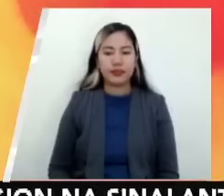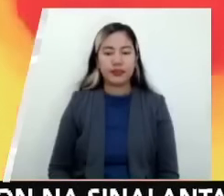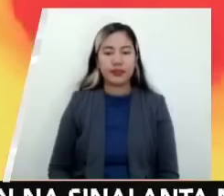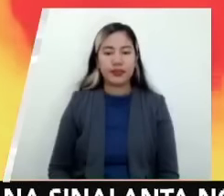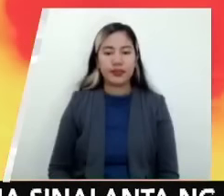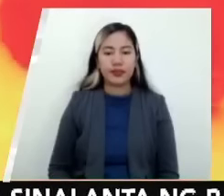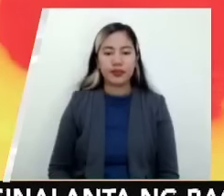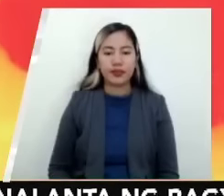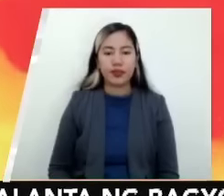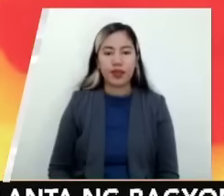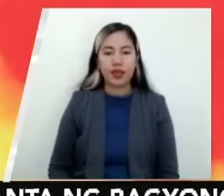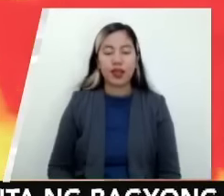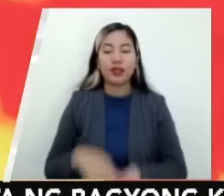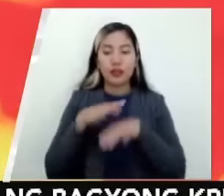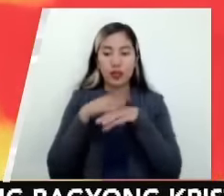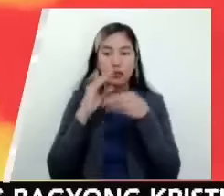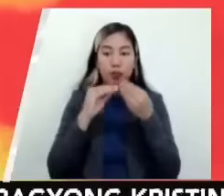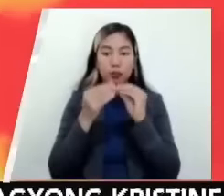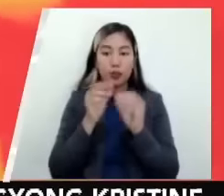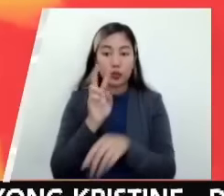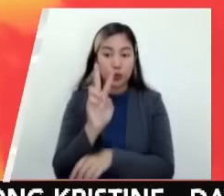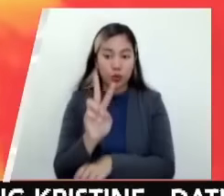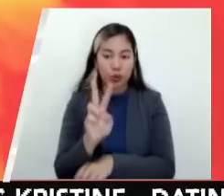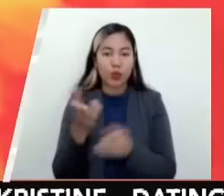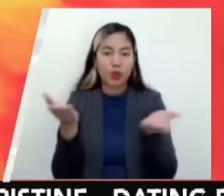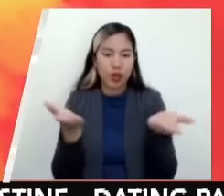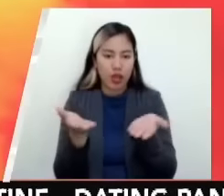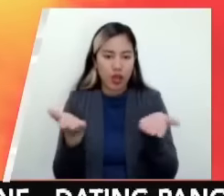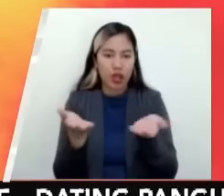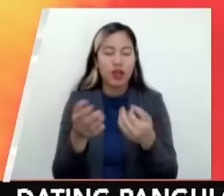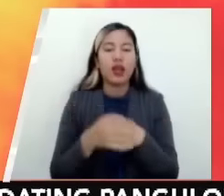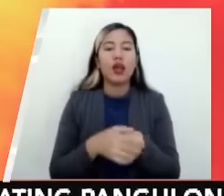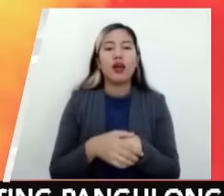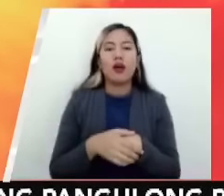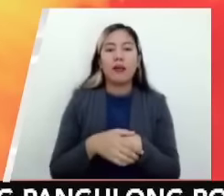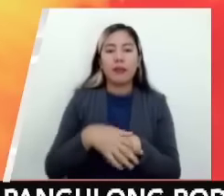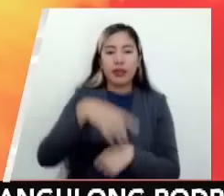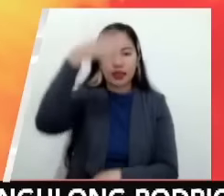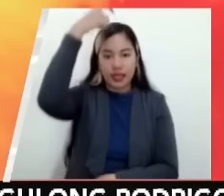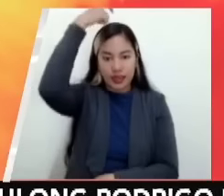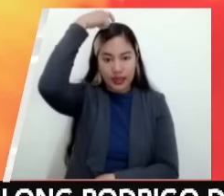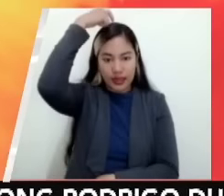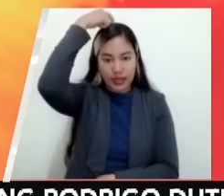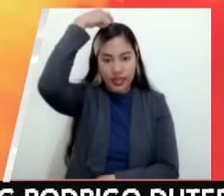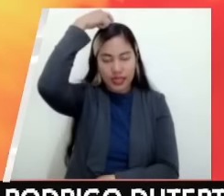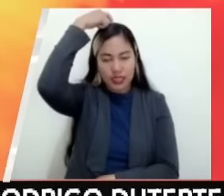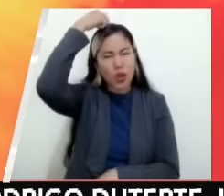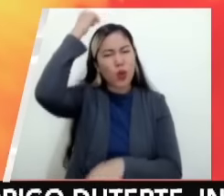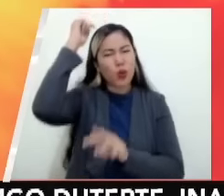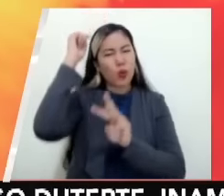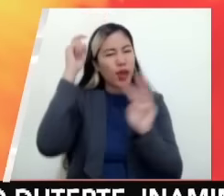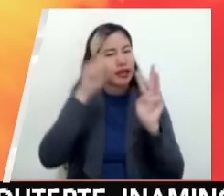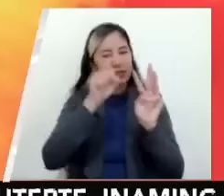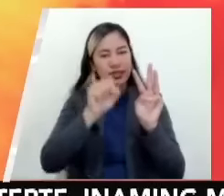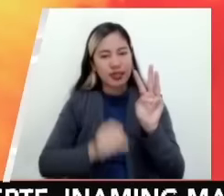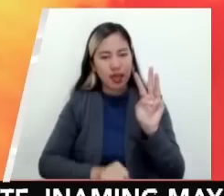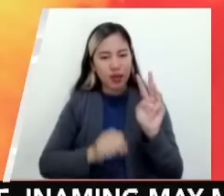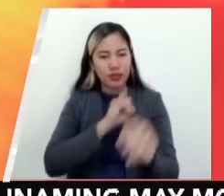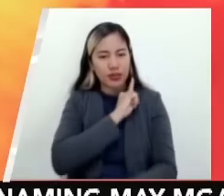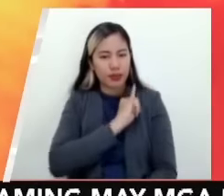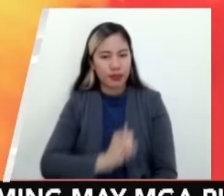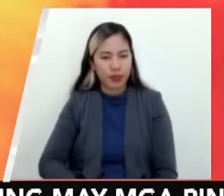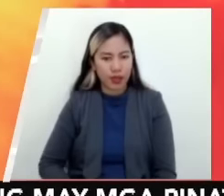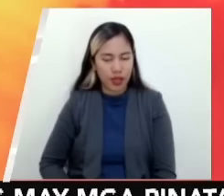sa Batanes, western at southern portions ng Isabela, northeastern portion ng Quirino,